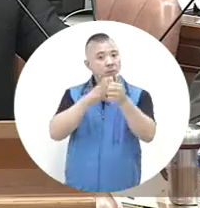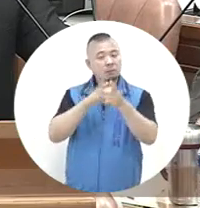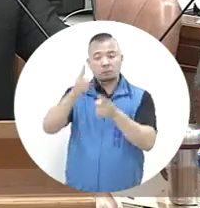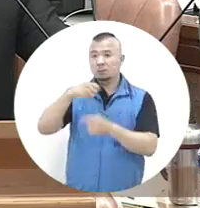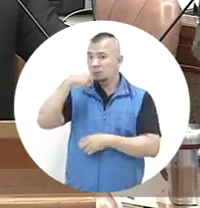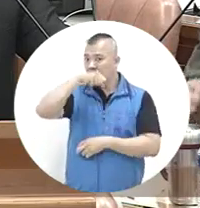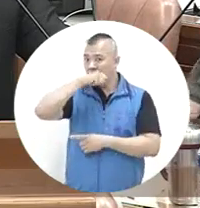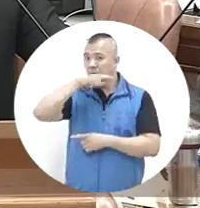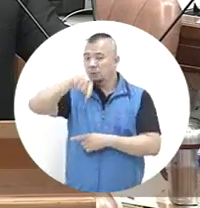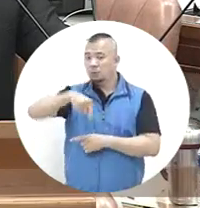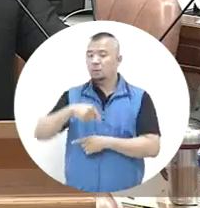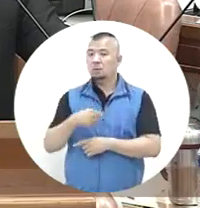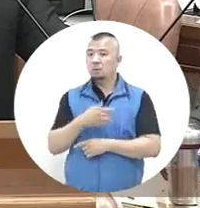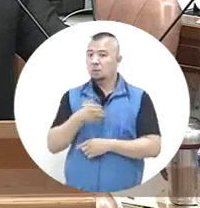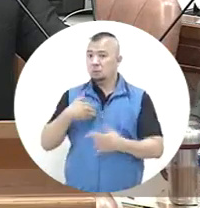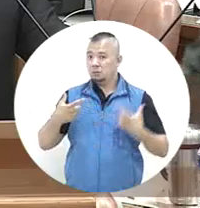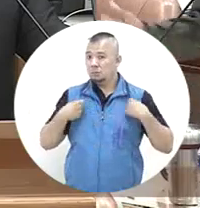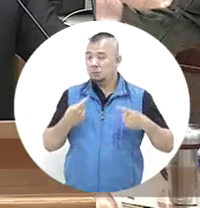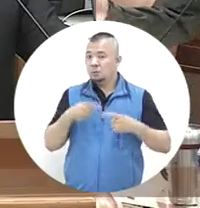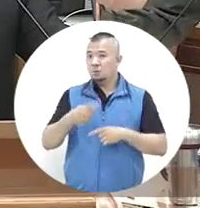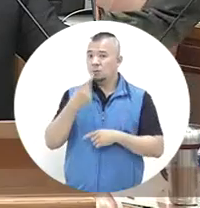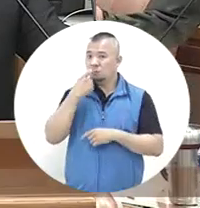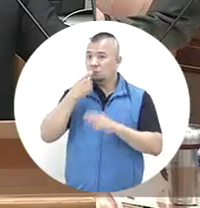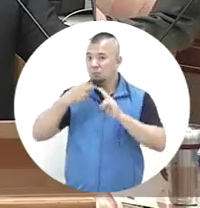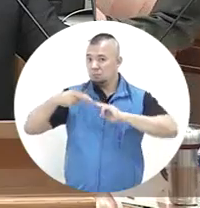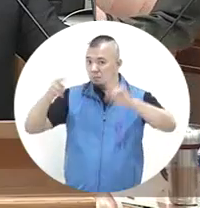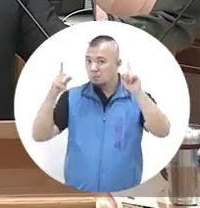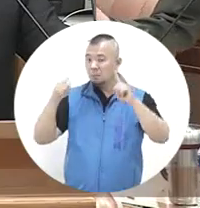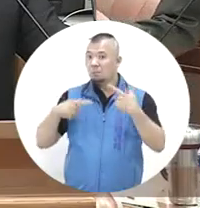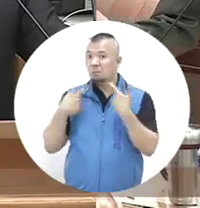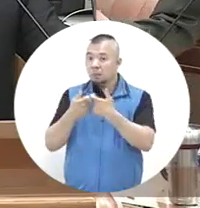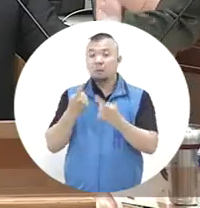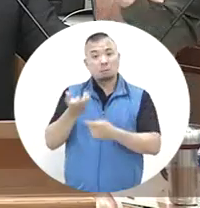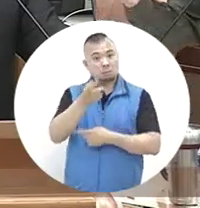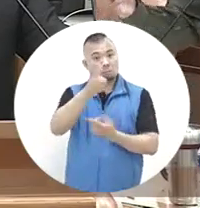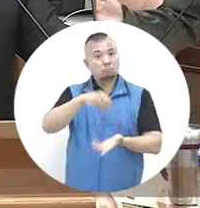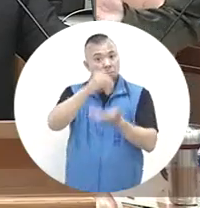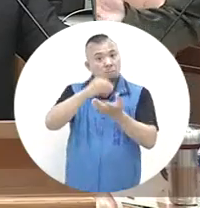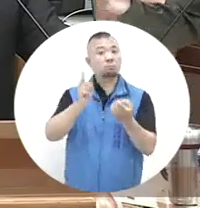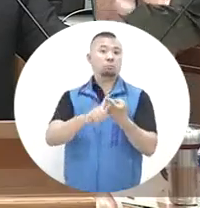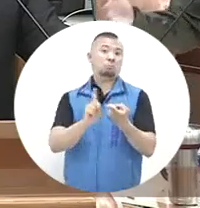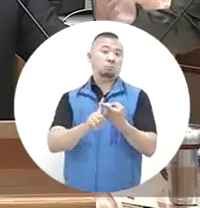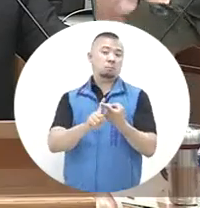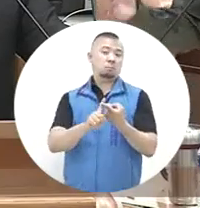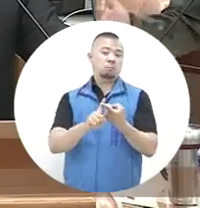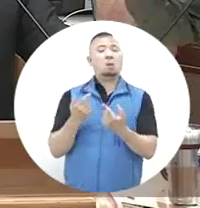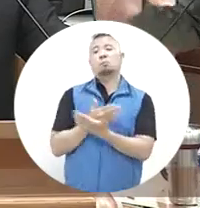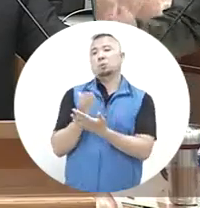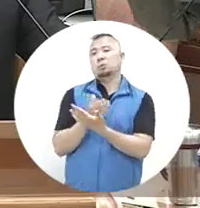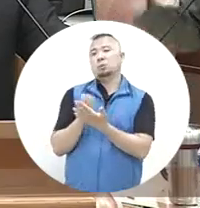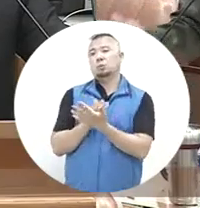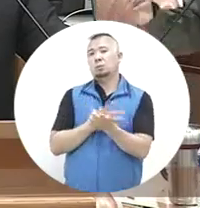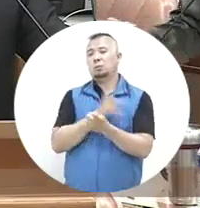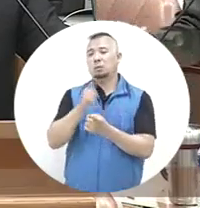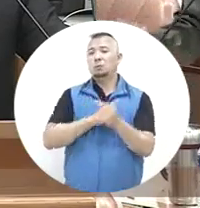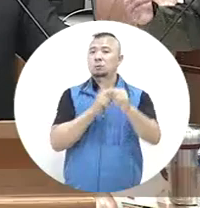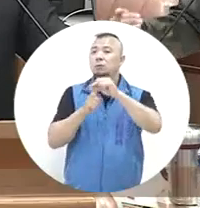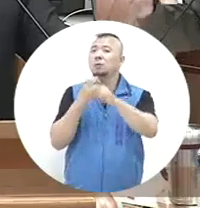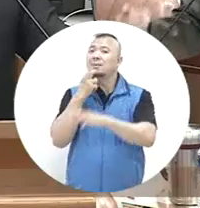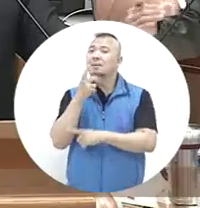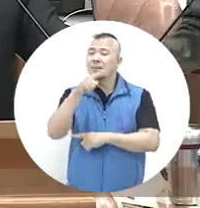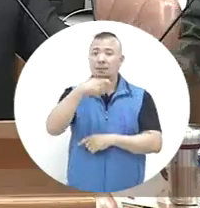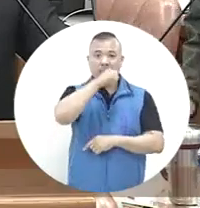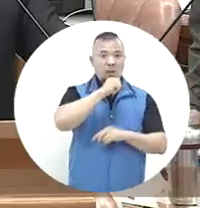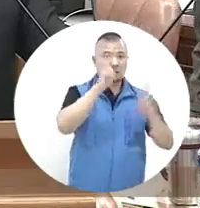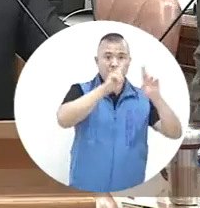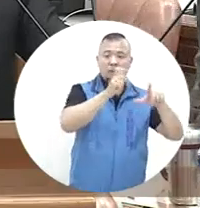绿那个核电吗？我就问您这部，刚刚都是您说的，所以很多的评估，为什么中央台电一直到目前没